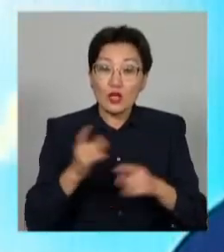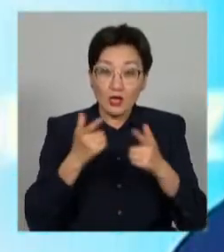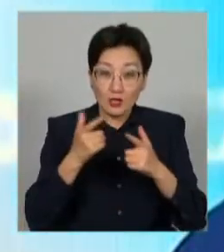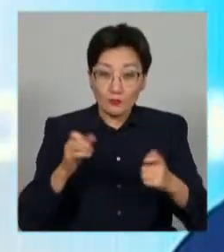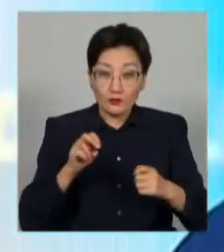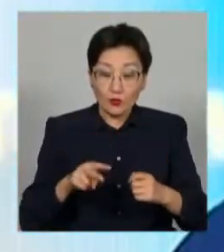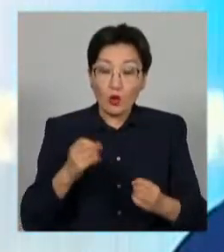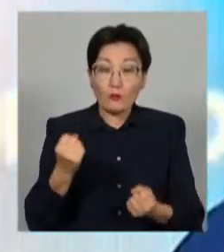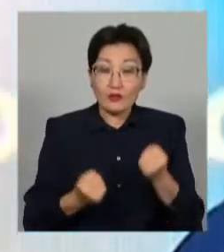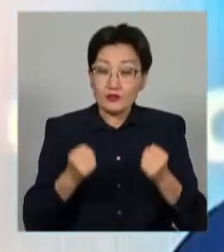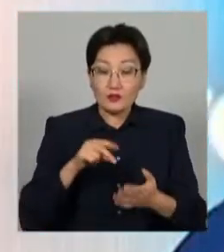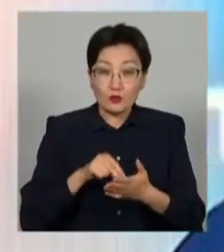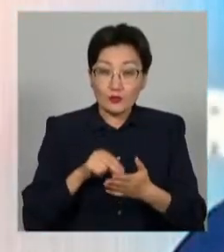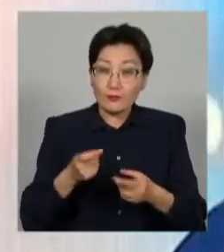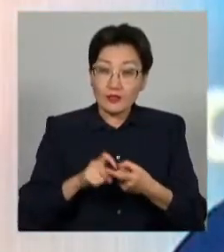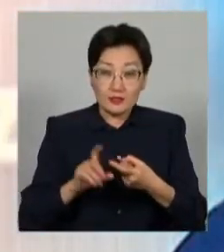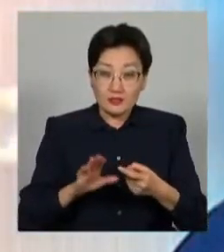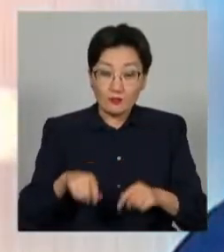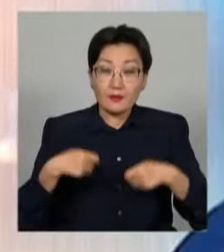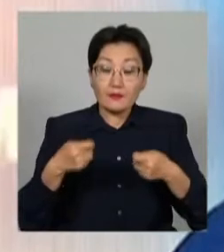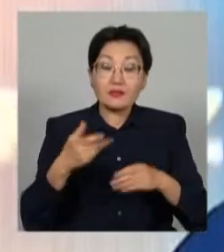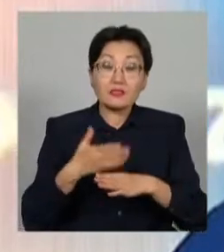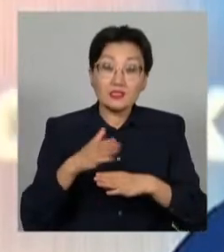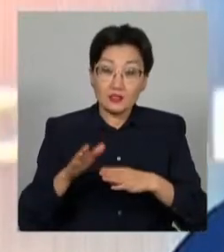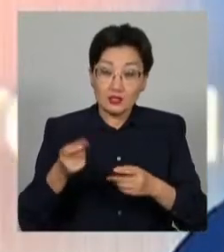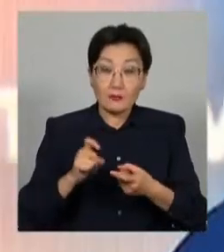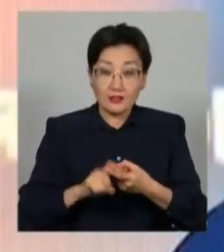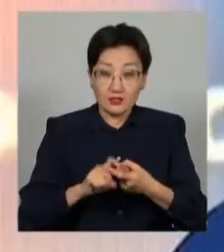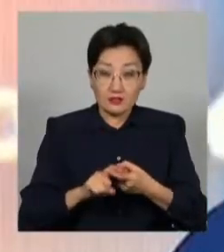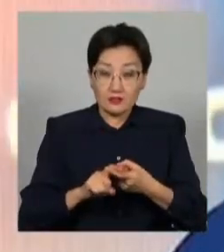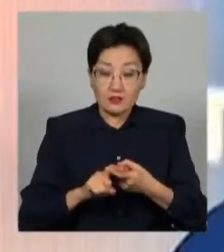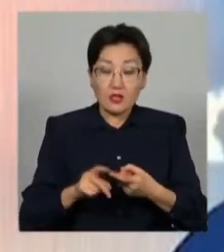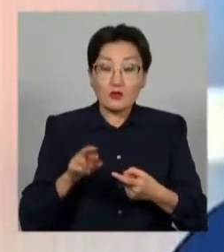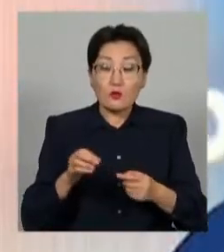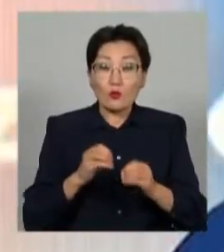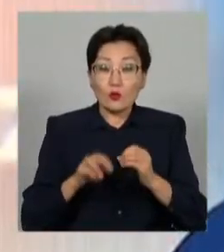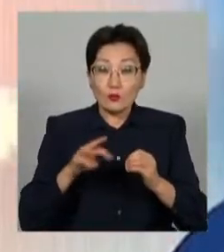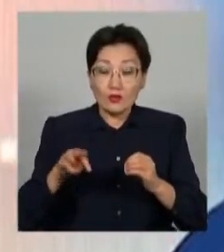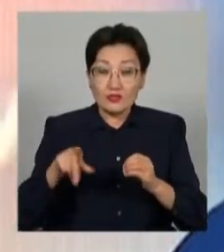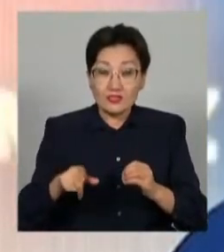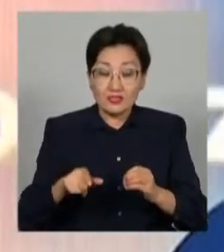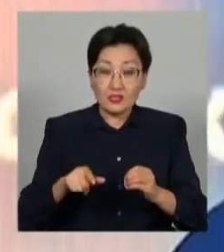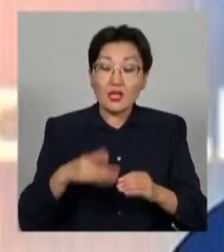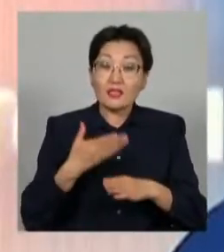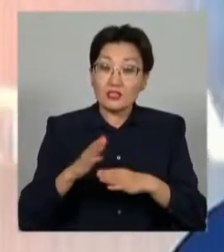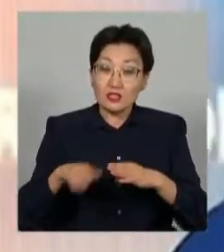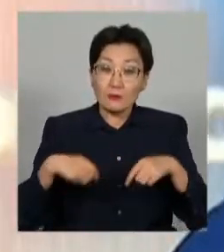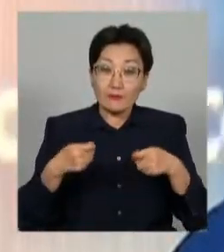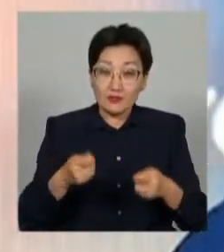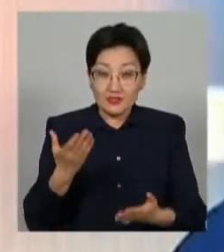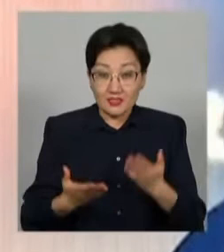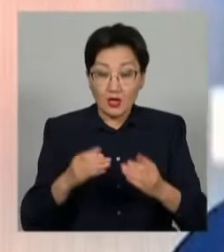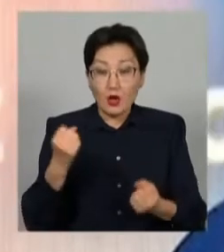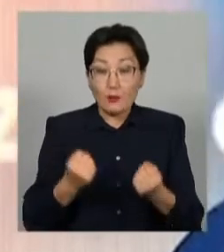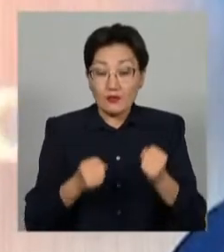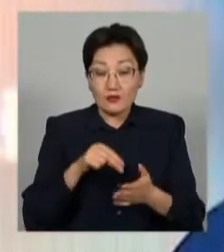Ол машиненің құнына байланысты емес, ол берілетін кредитке байланысты. Яғни 10 миллион теңгеге дейін кредит беріледі. Егер